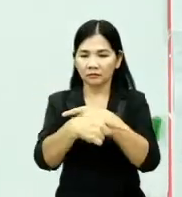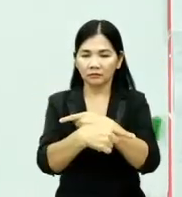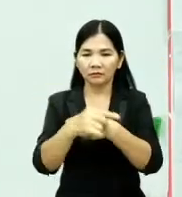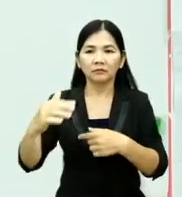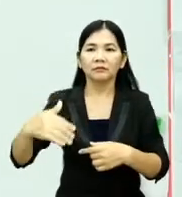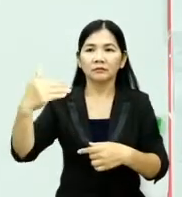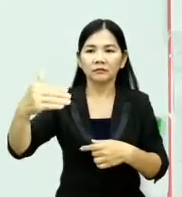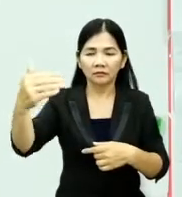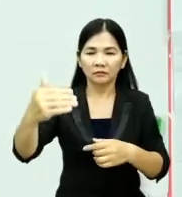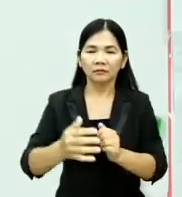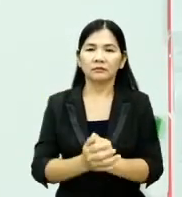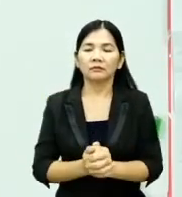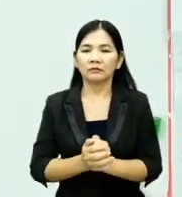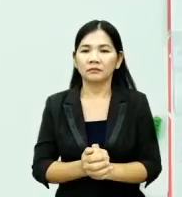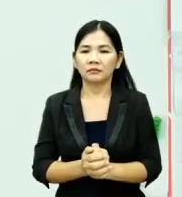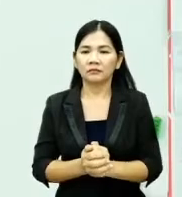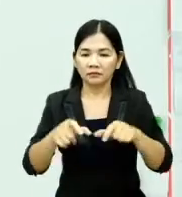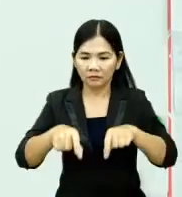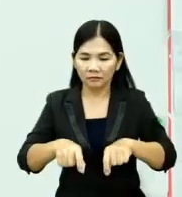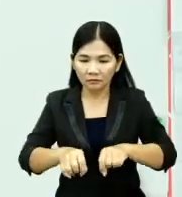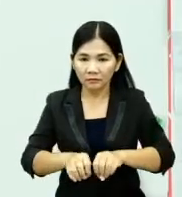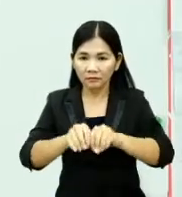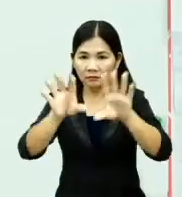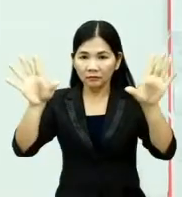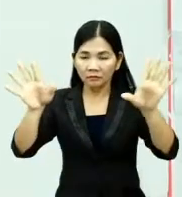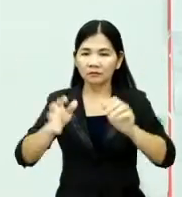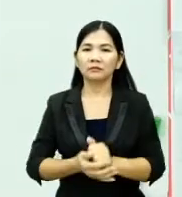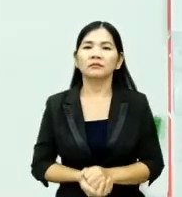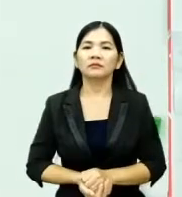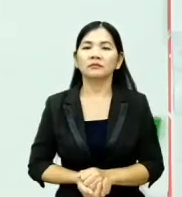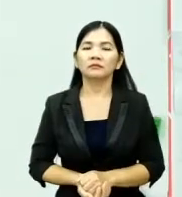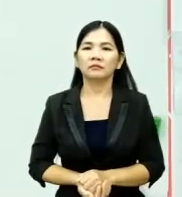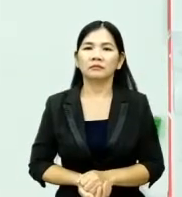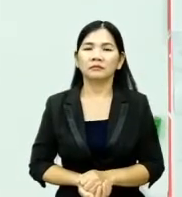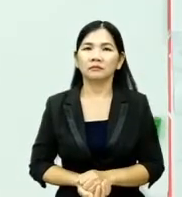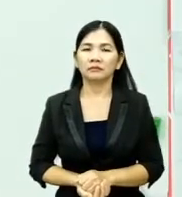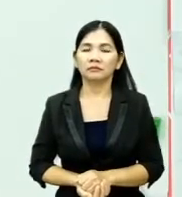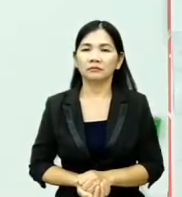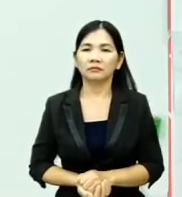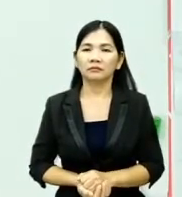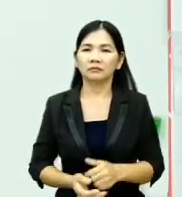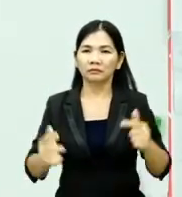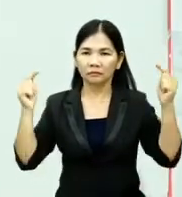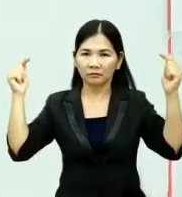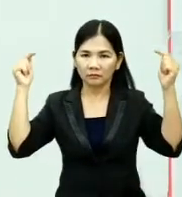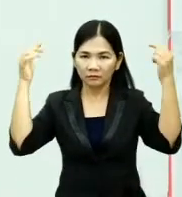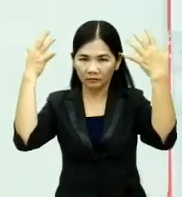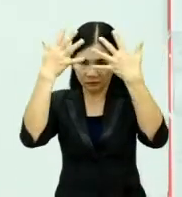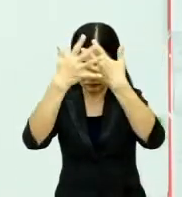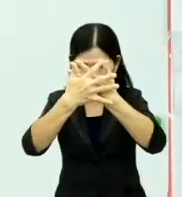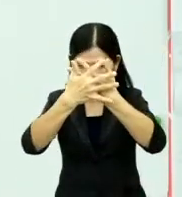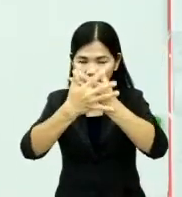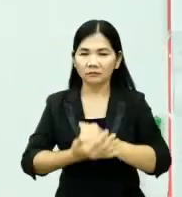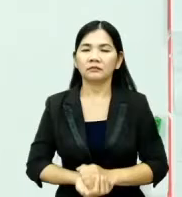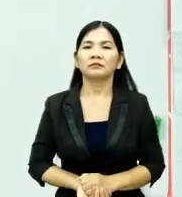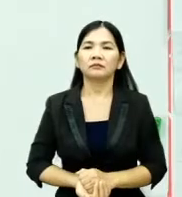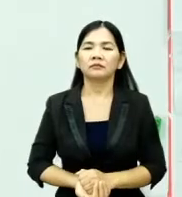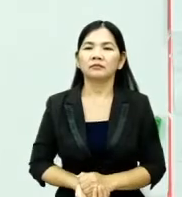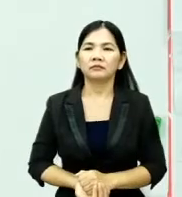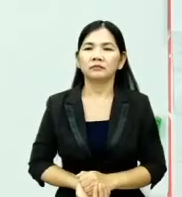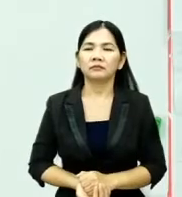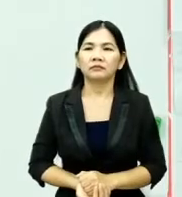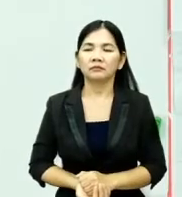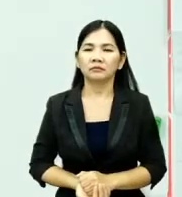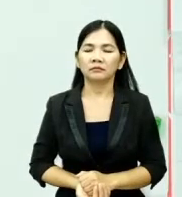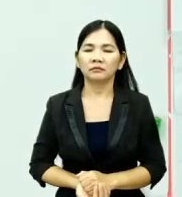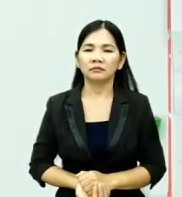cốt rư cốp tôi chỉ mùi nâng bị phlư vàng chà ngờ ngất chà cà nà ngờ ngất ngờ ngớ mê